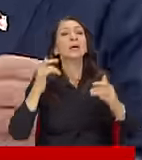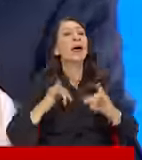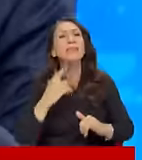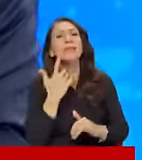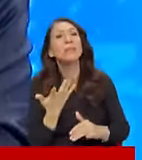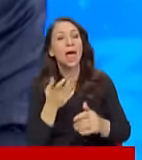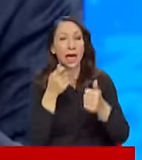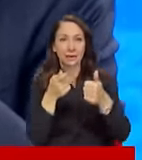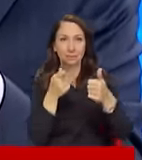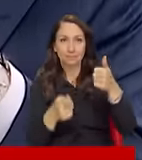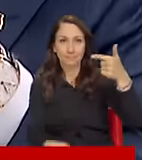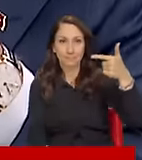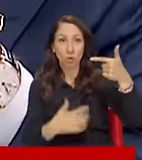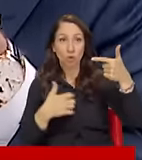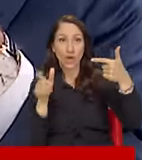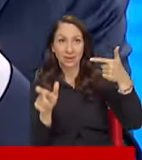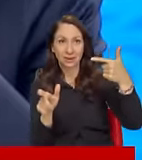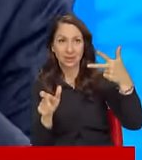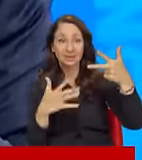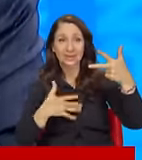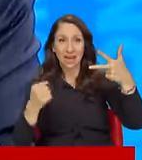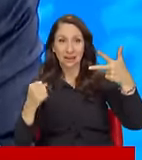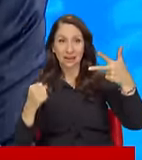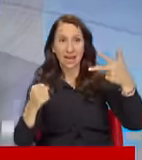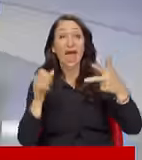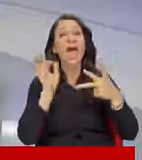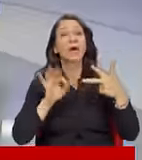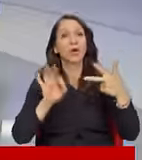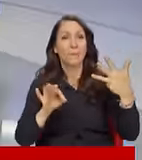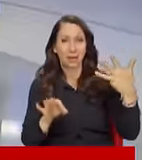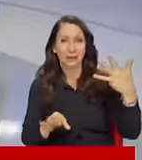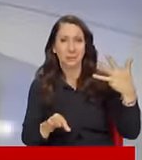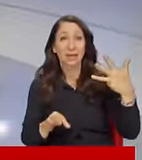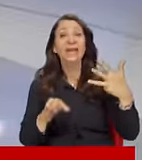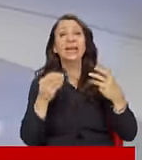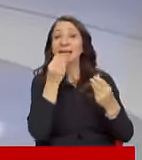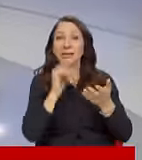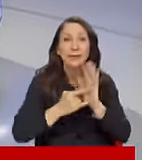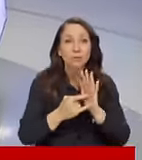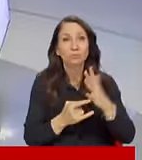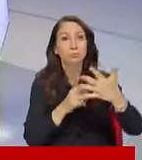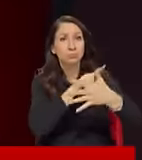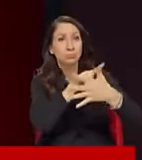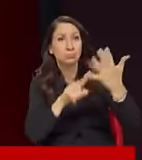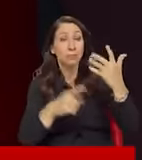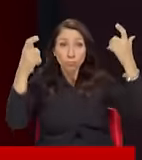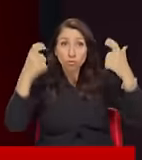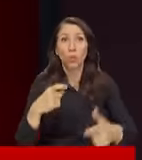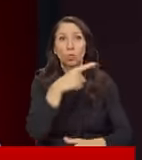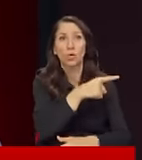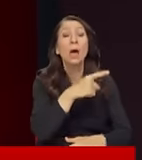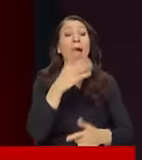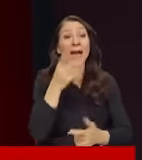şu: eğitim, güvenlik, sağlık, ekonomi, geçim, bütün bunlar.